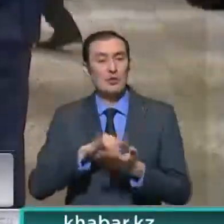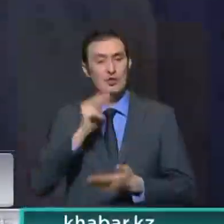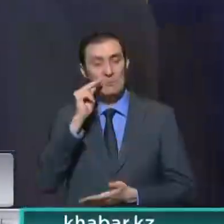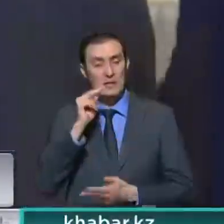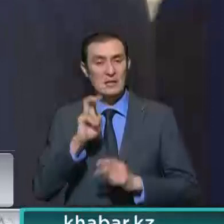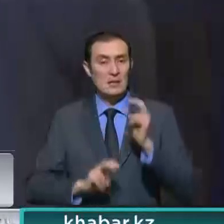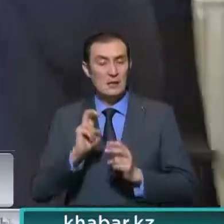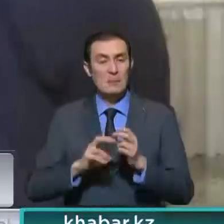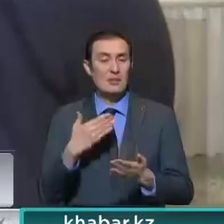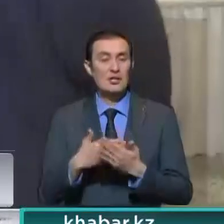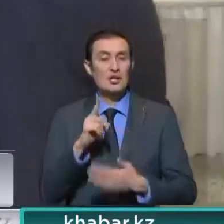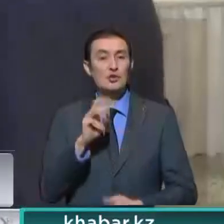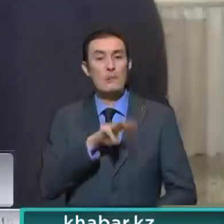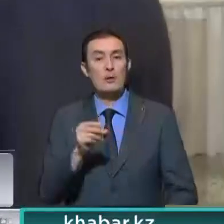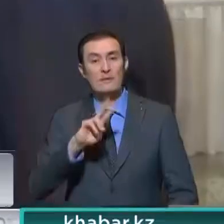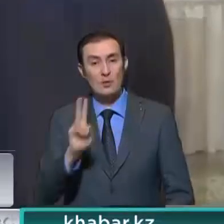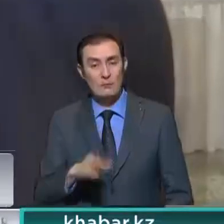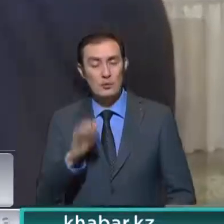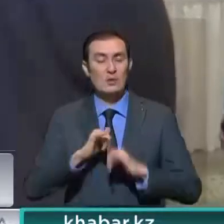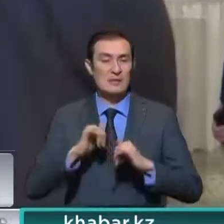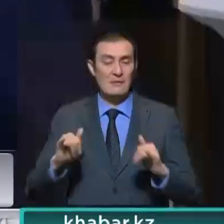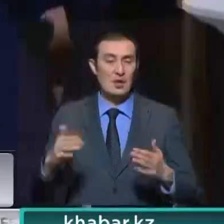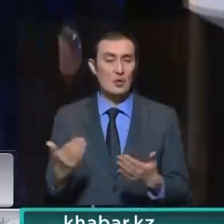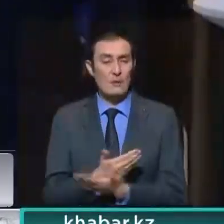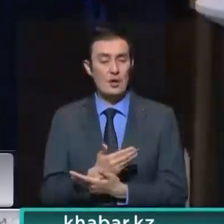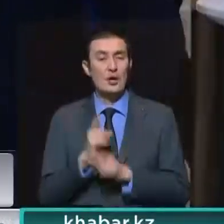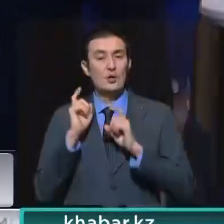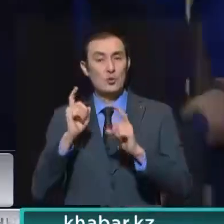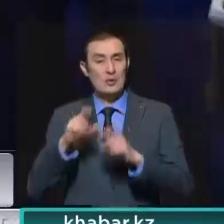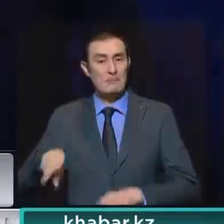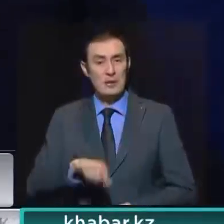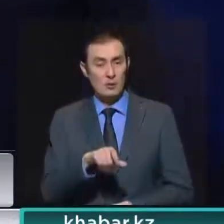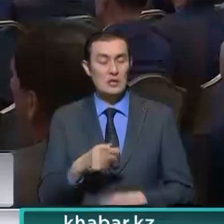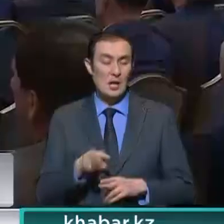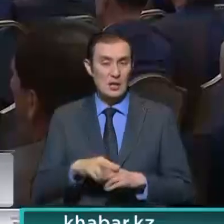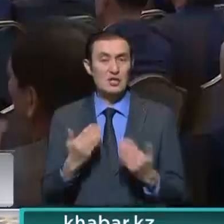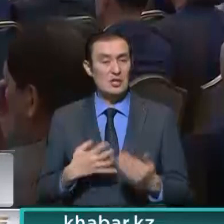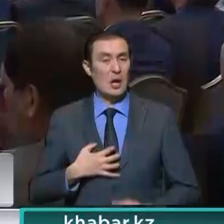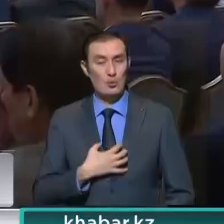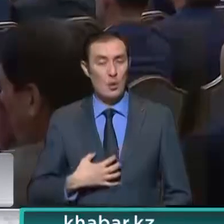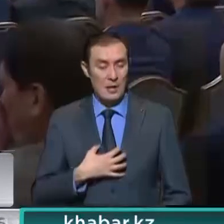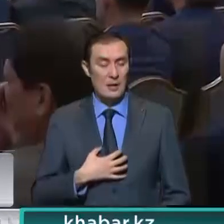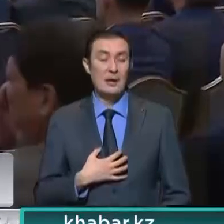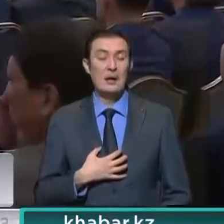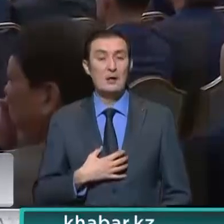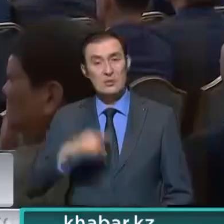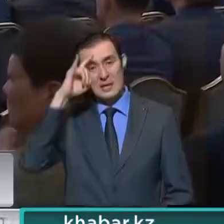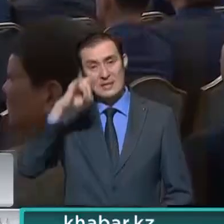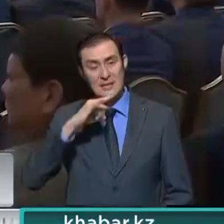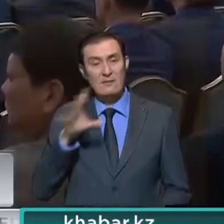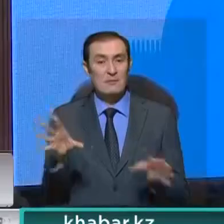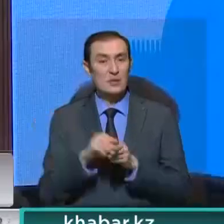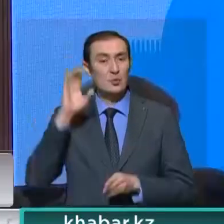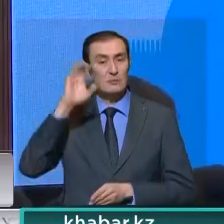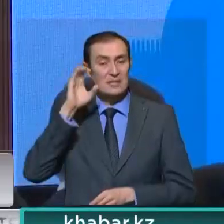комплекс почти на 100 миллионов долларов будут развивать стороны новые логистические цепочки что кстати очень актуально наше время Казахстан и